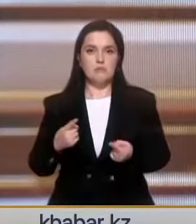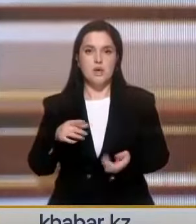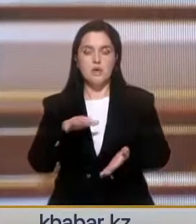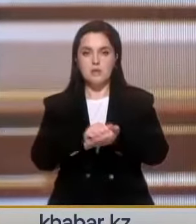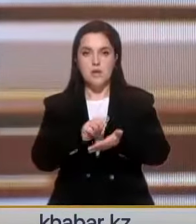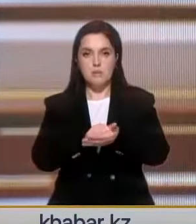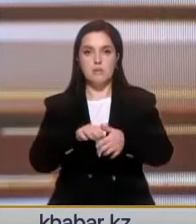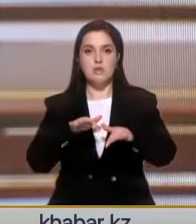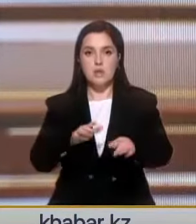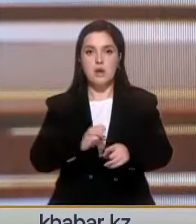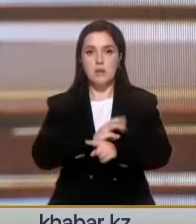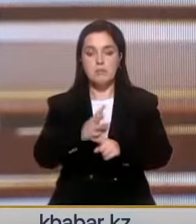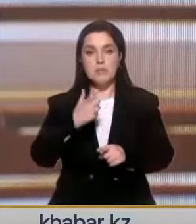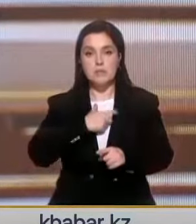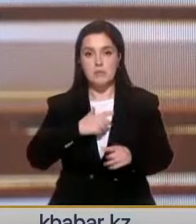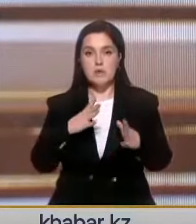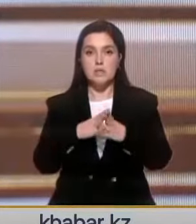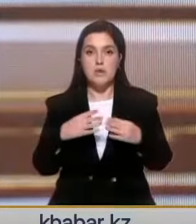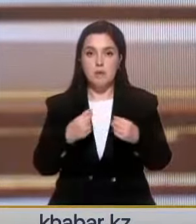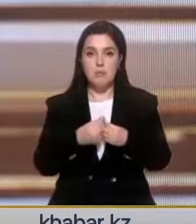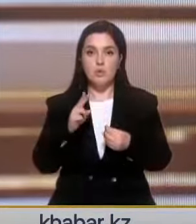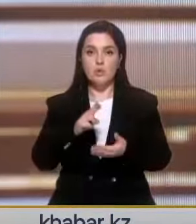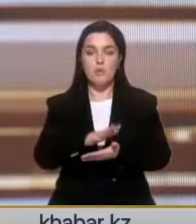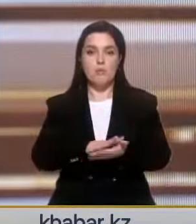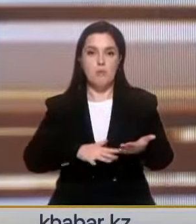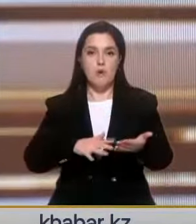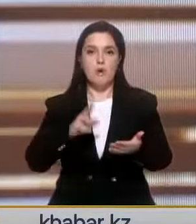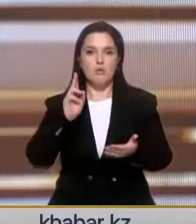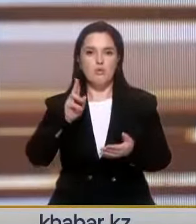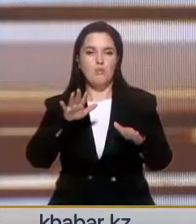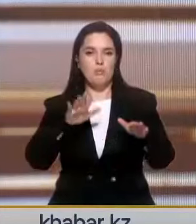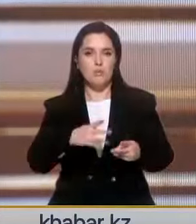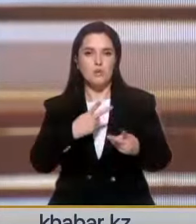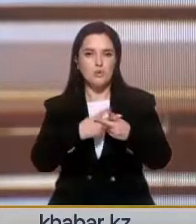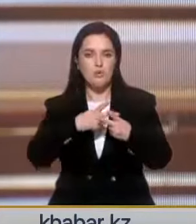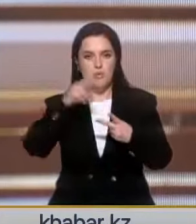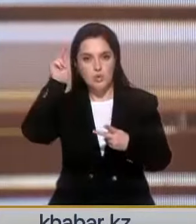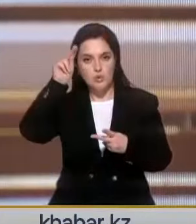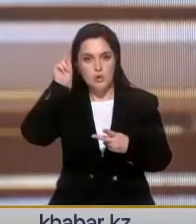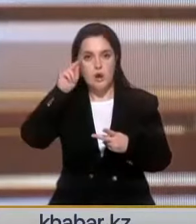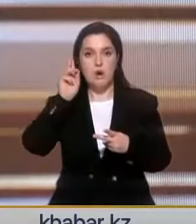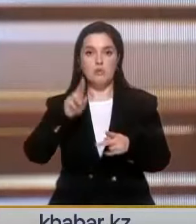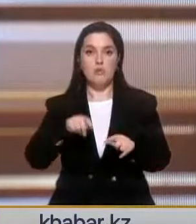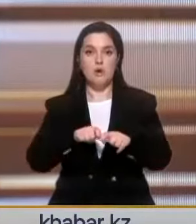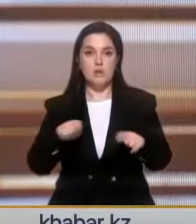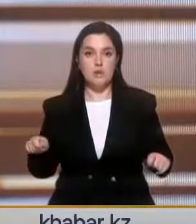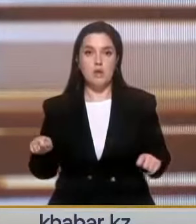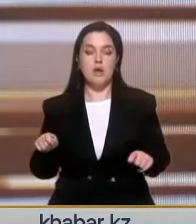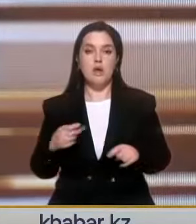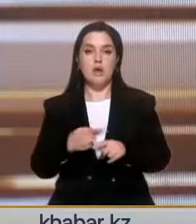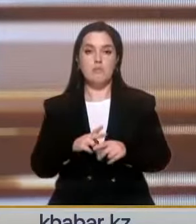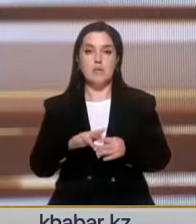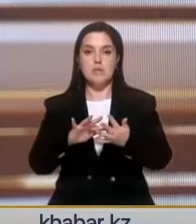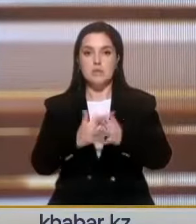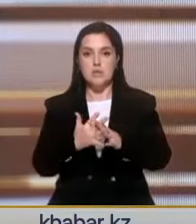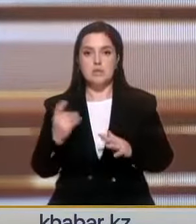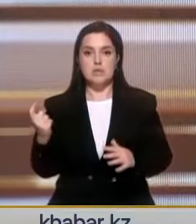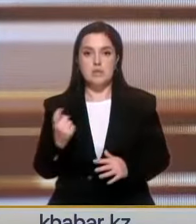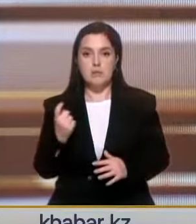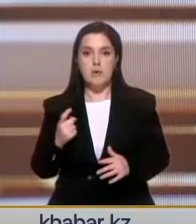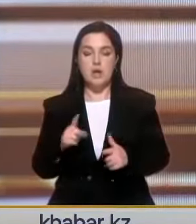обеспечивая себя и свои семьи кто-то продолжает ремесло освоенной в исправительных учреждениях а кто-то открывает новые для себя горизонты